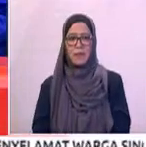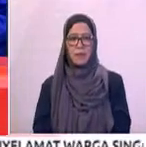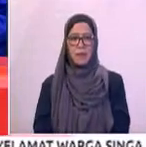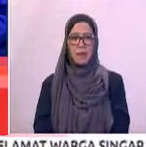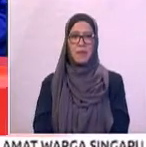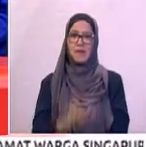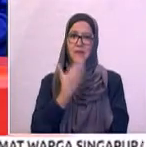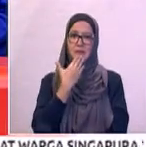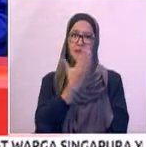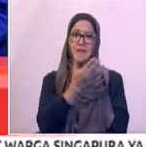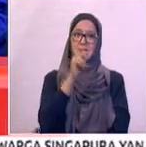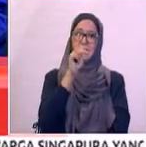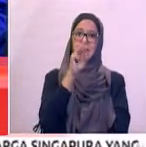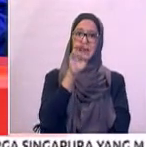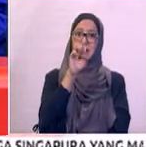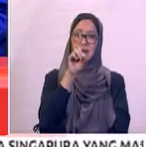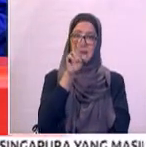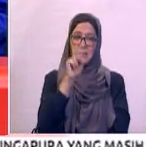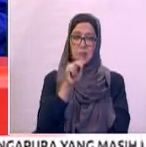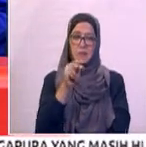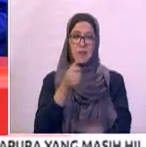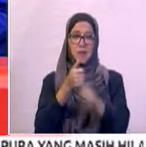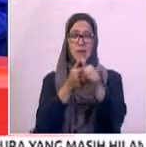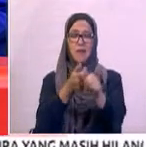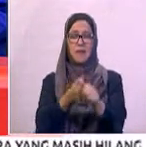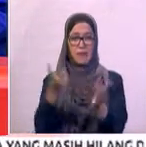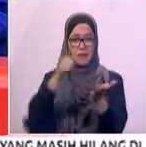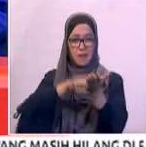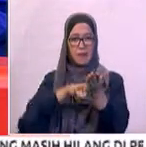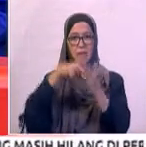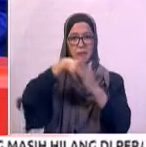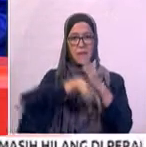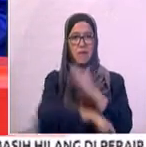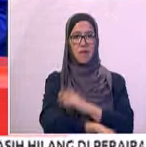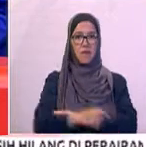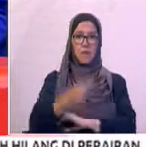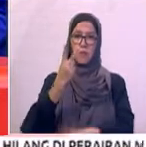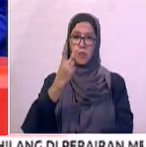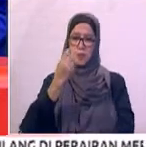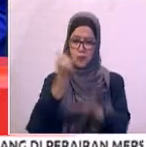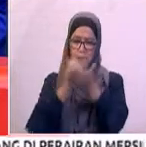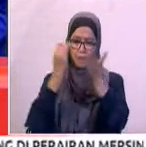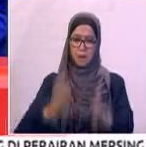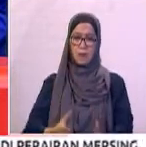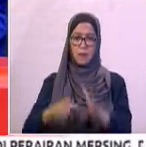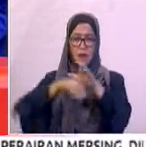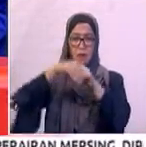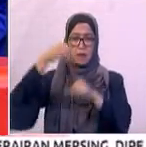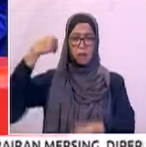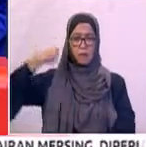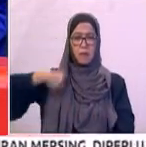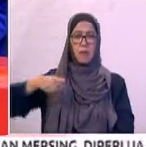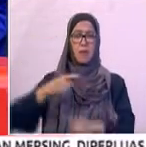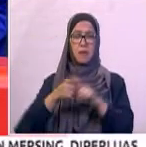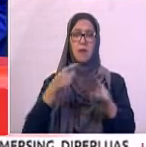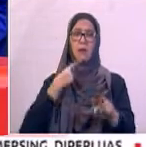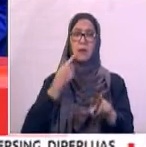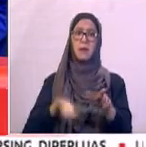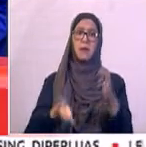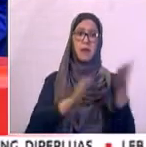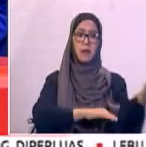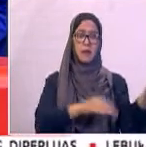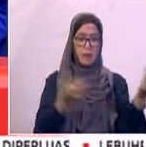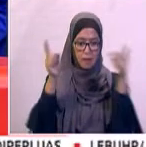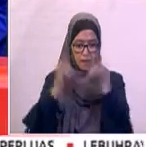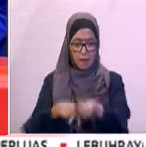Baik, terima kasih Kamarudin. Kita ke perkembangan selanjutnya. Dua penjenayah warga asing maut dalam kejadian berbalas tembak dengan anggota